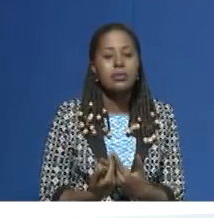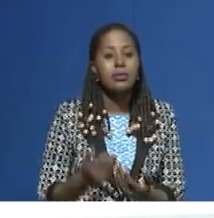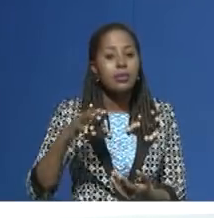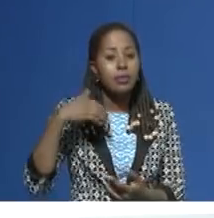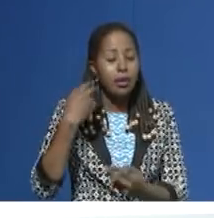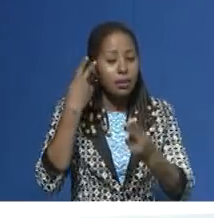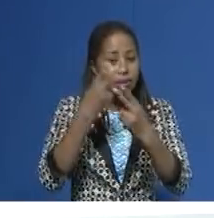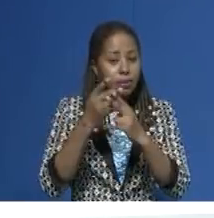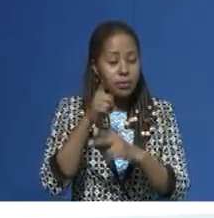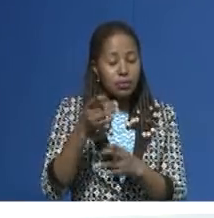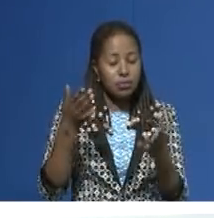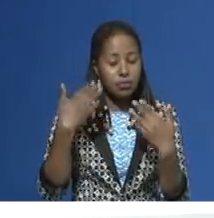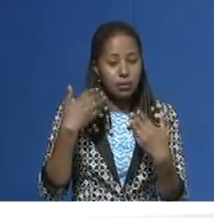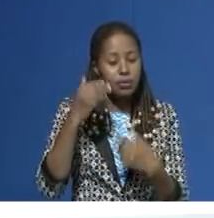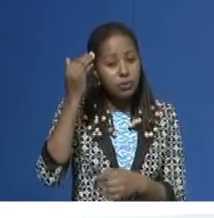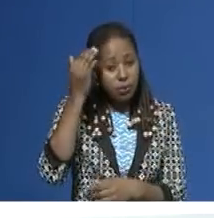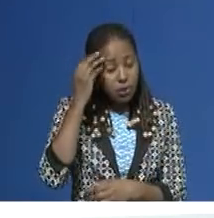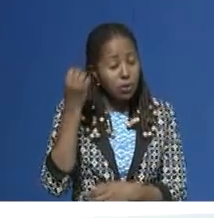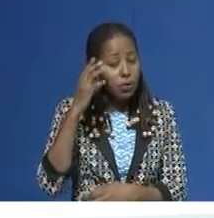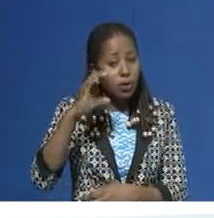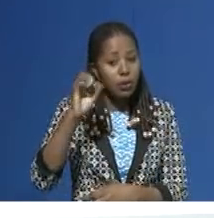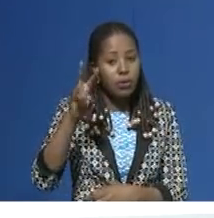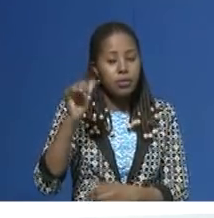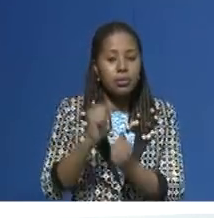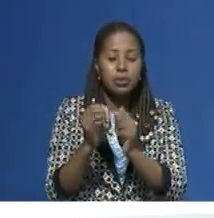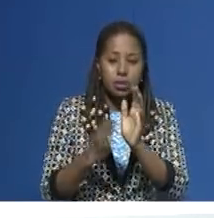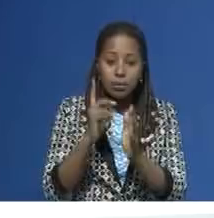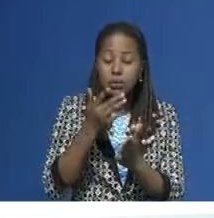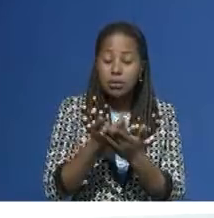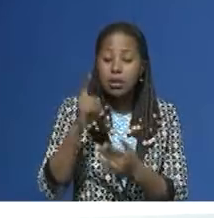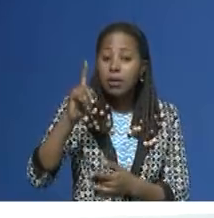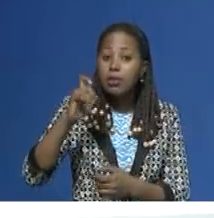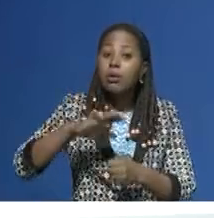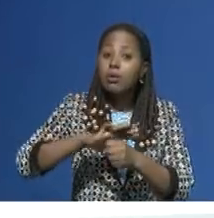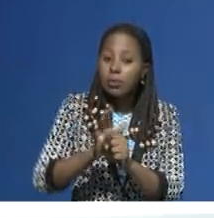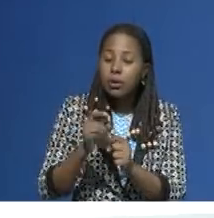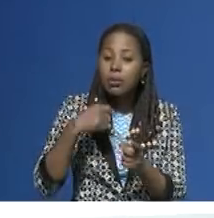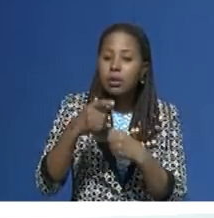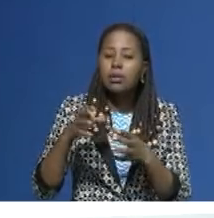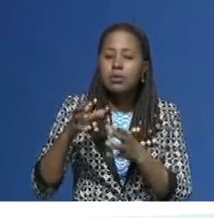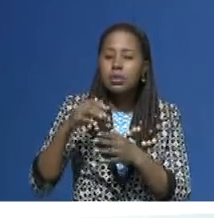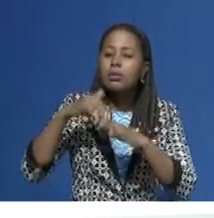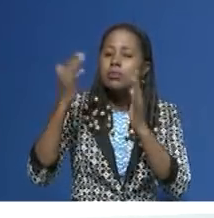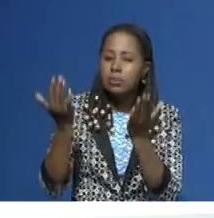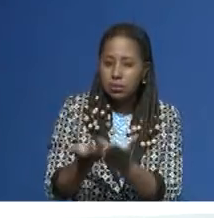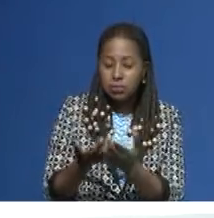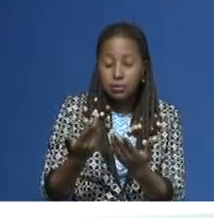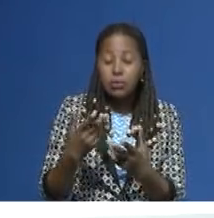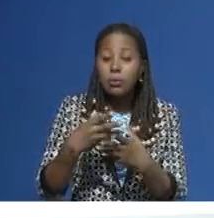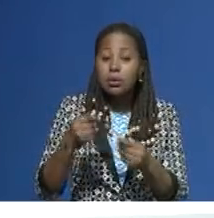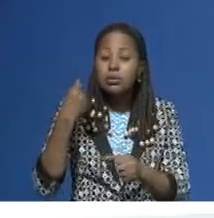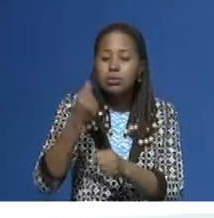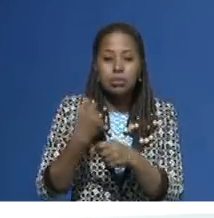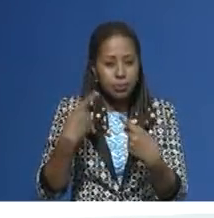Na baada ya utabiri huo wa hali ya hewa, ni kufahamisha tu kwamba ugonjwa wa COVID-19 unaosababishwa na virusi vya corona unaendelea kuitikisa dunia na kuathiri